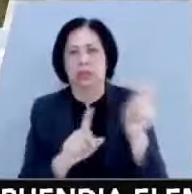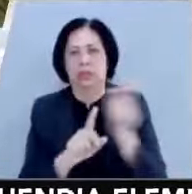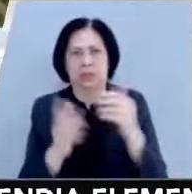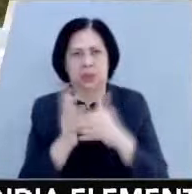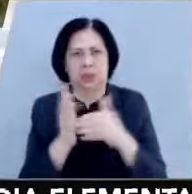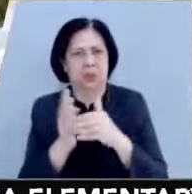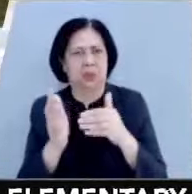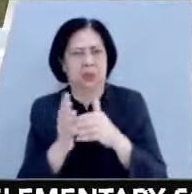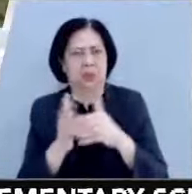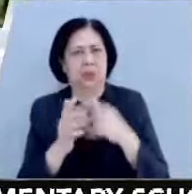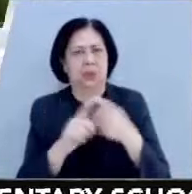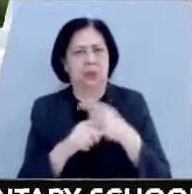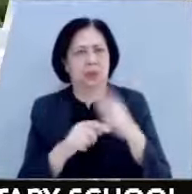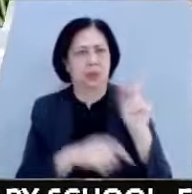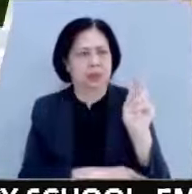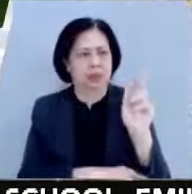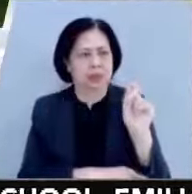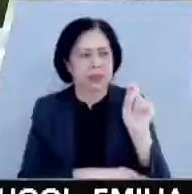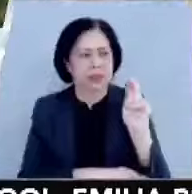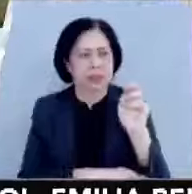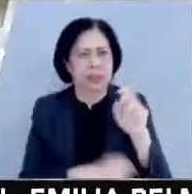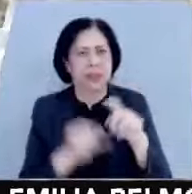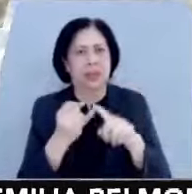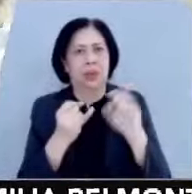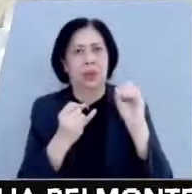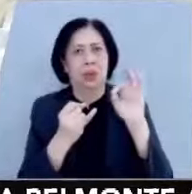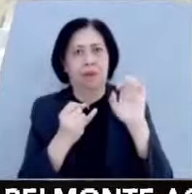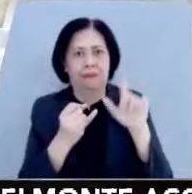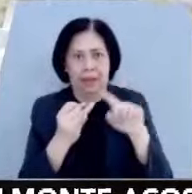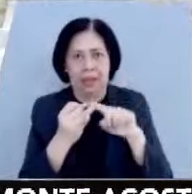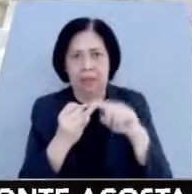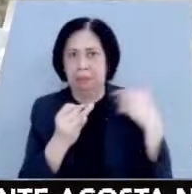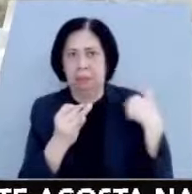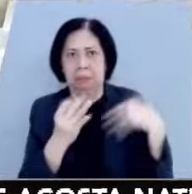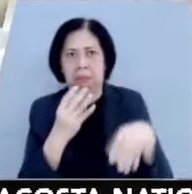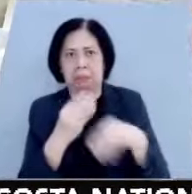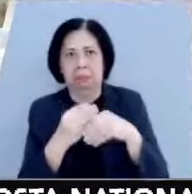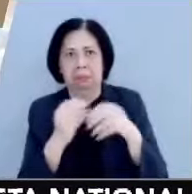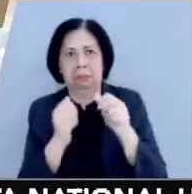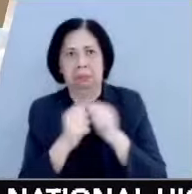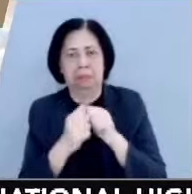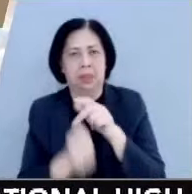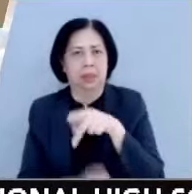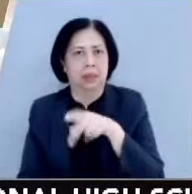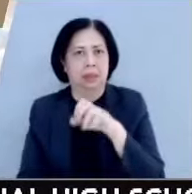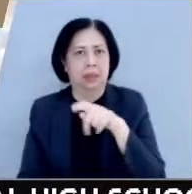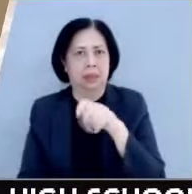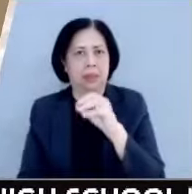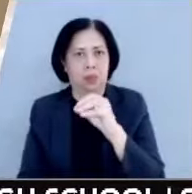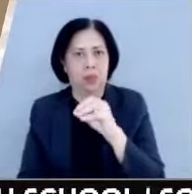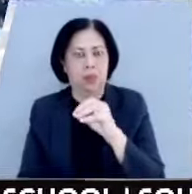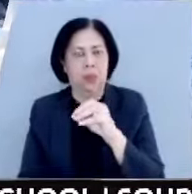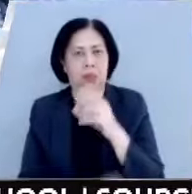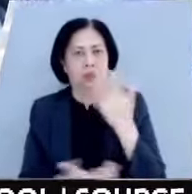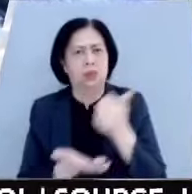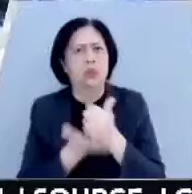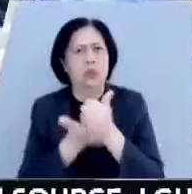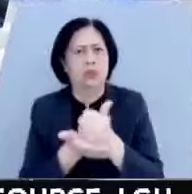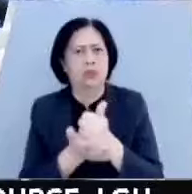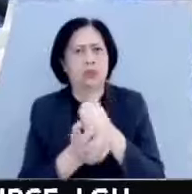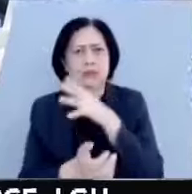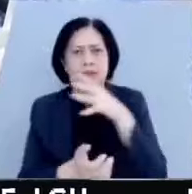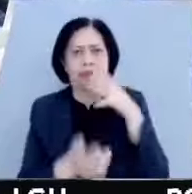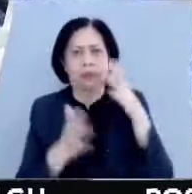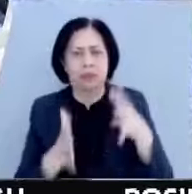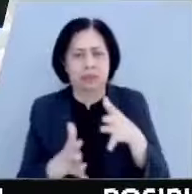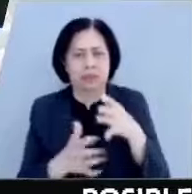bagyong Christine hanggang Ophel pa lang yan. Hindi pa kasama ang epekto ng bagyong Pepito. Para tulungan ang mga apektadong magsasaka at mga isda, humiling